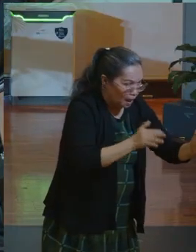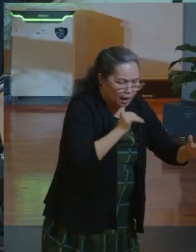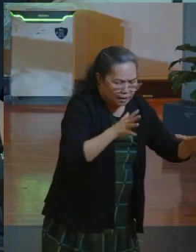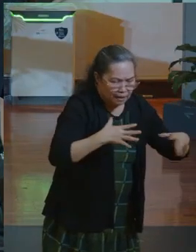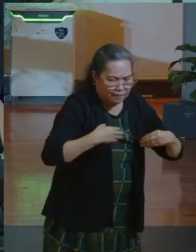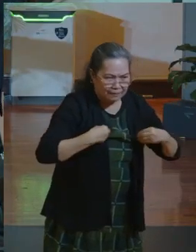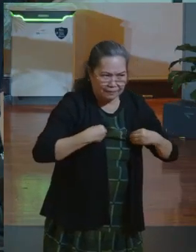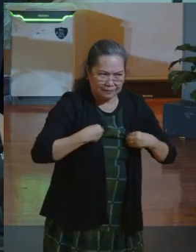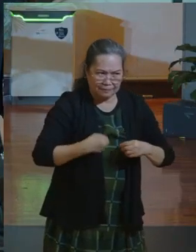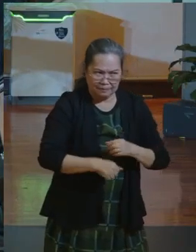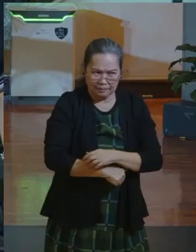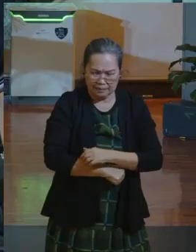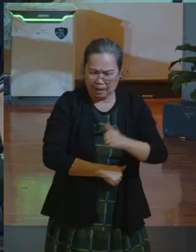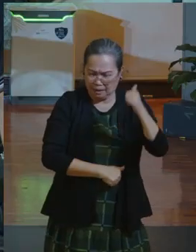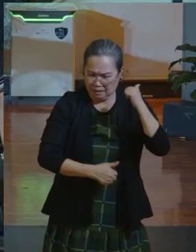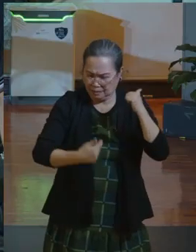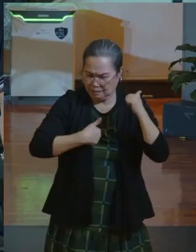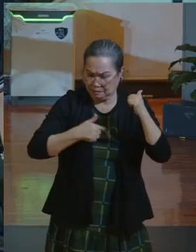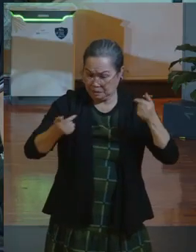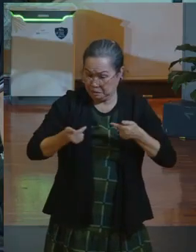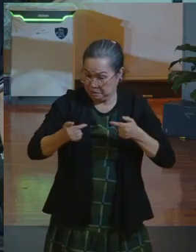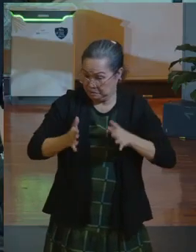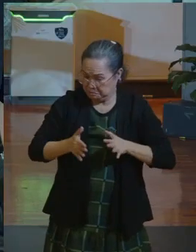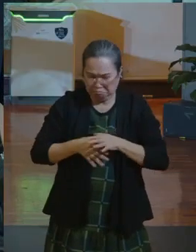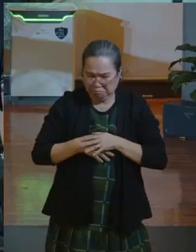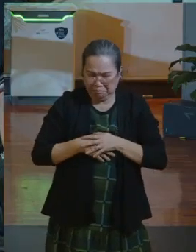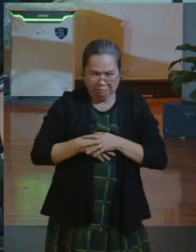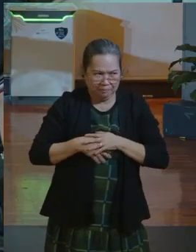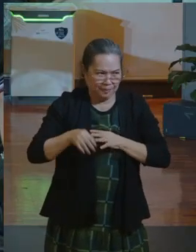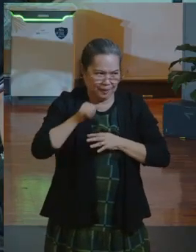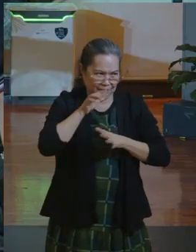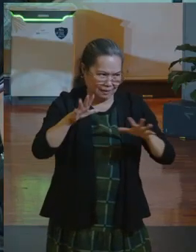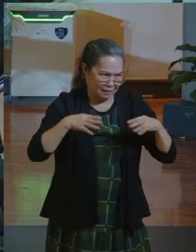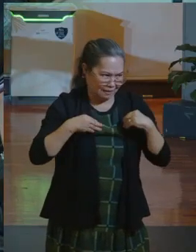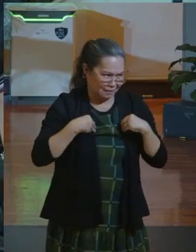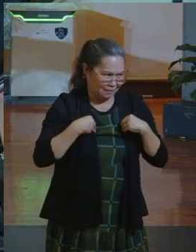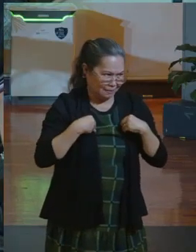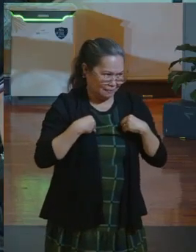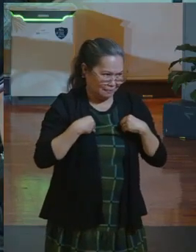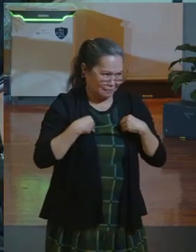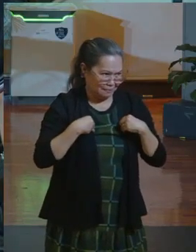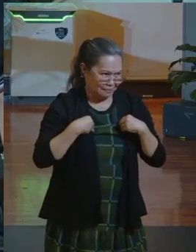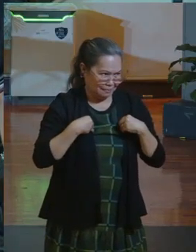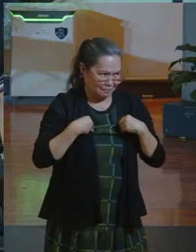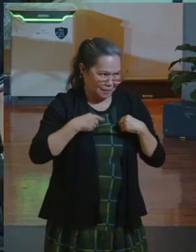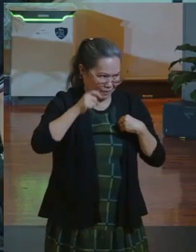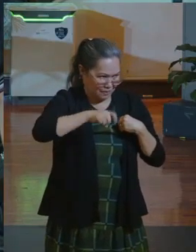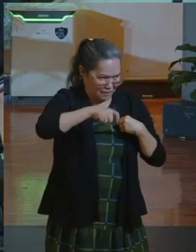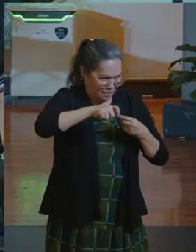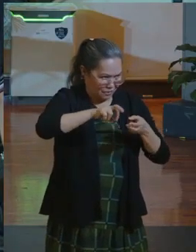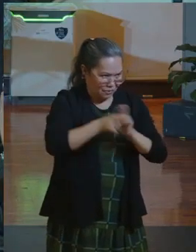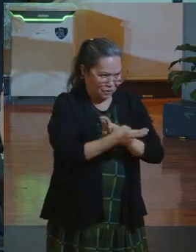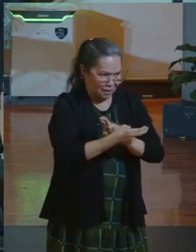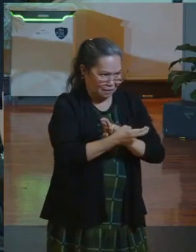nun. No? Mahirap pong aminin yung kailangan pong mag-repent.